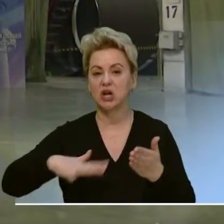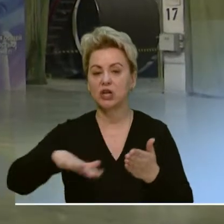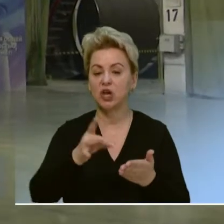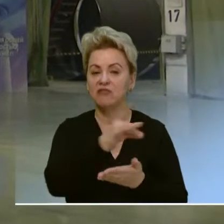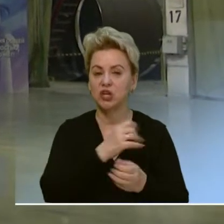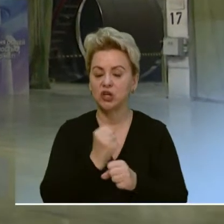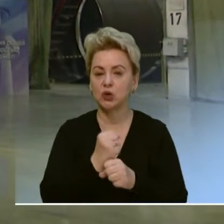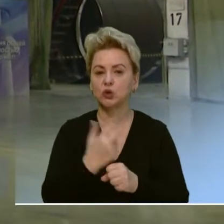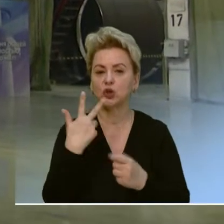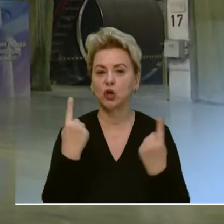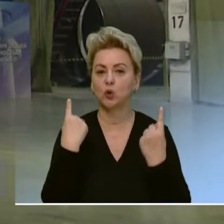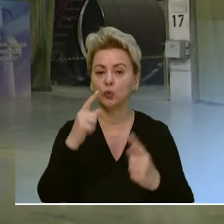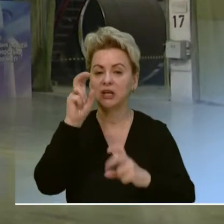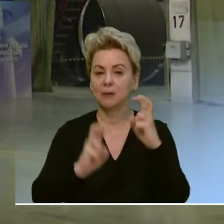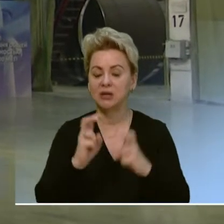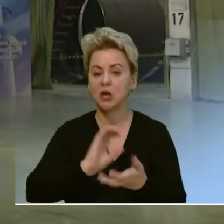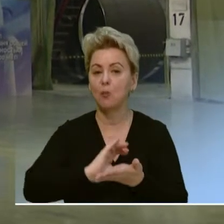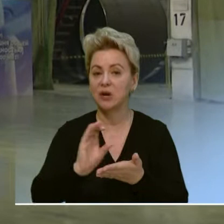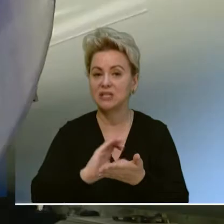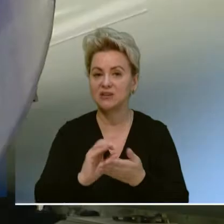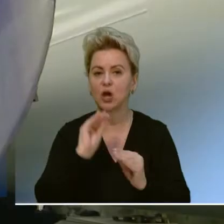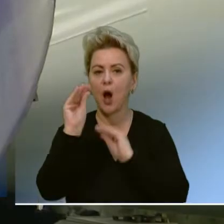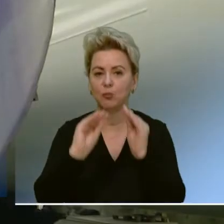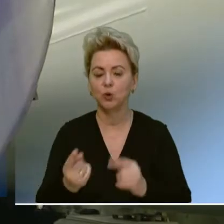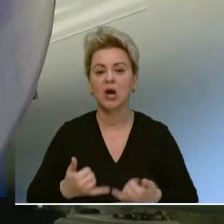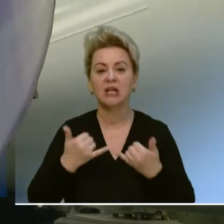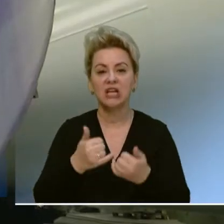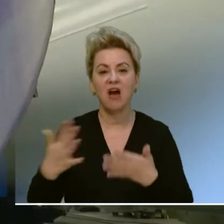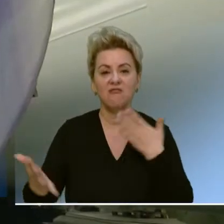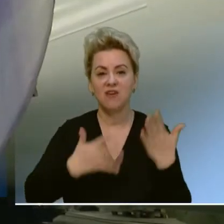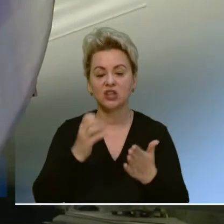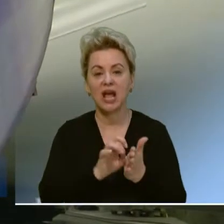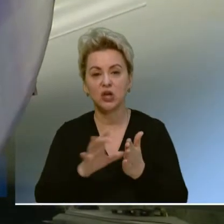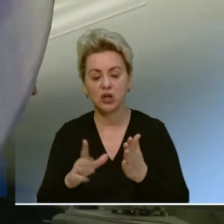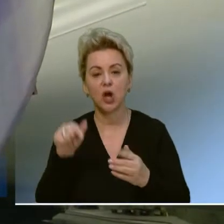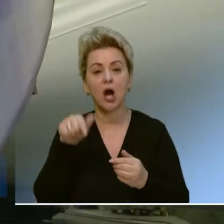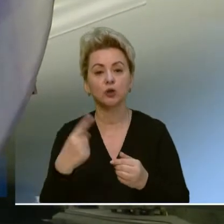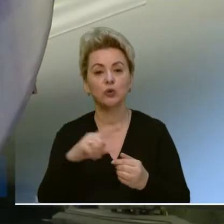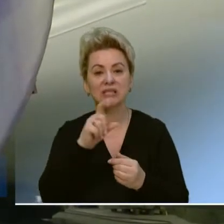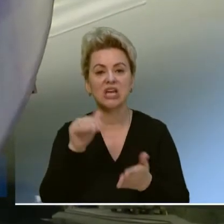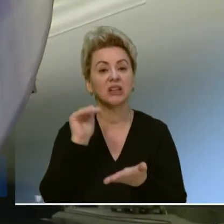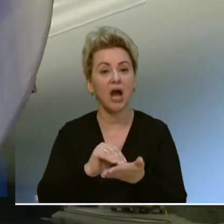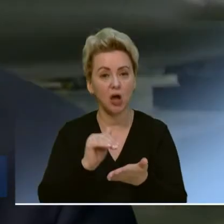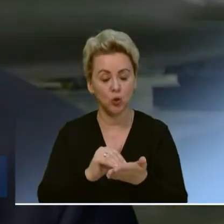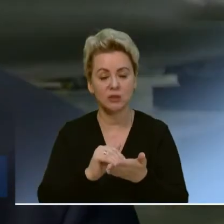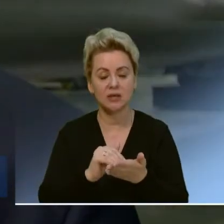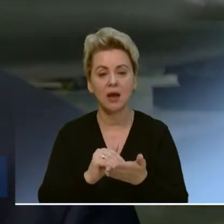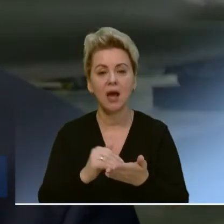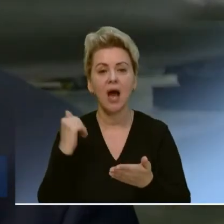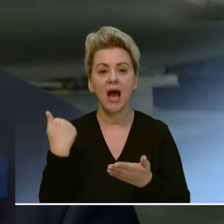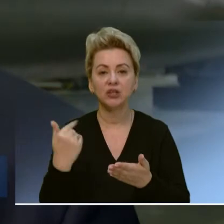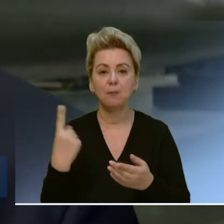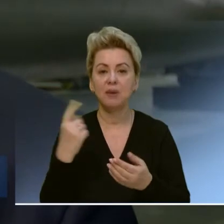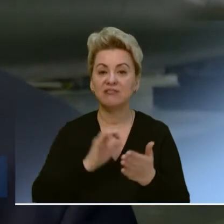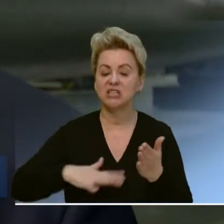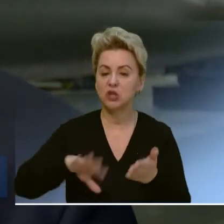регионе создано 3 крупных предприятия, производителей комплектующих для ветроэнергетики. И вот одно из них – Таганрогское. И они впервые в